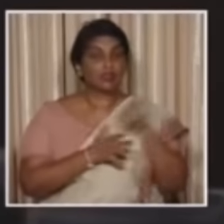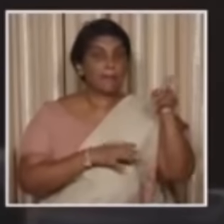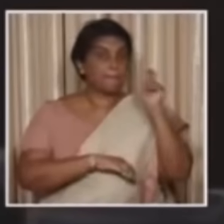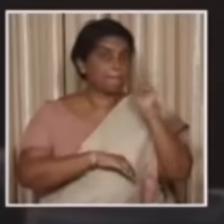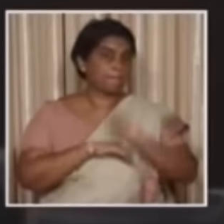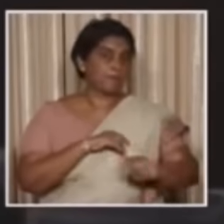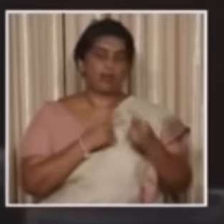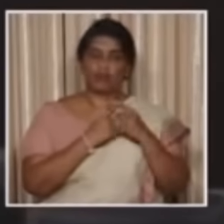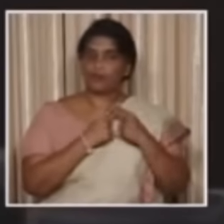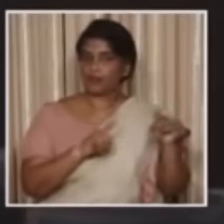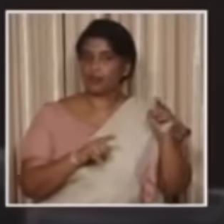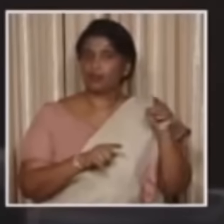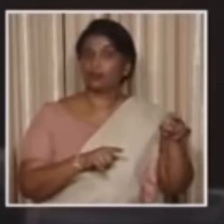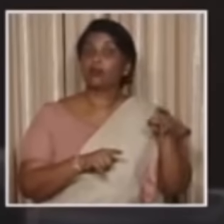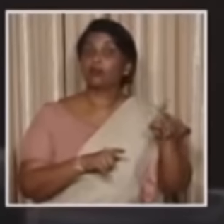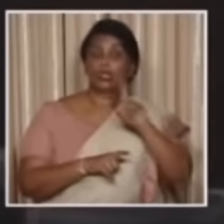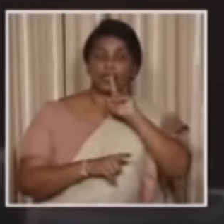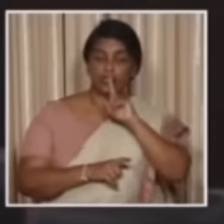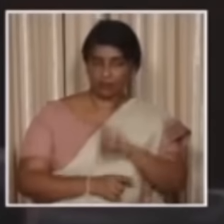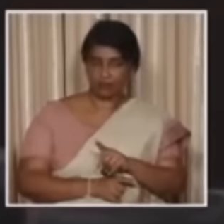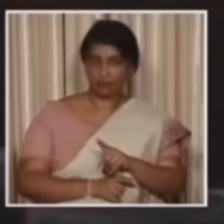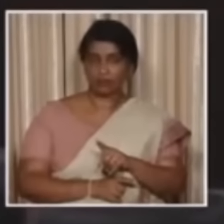හිටියේ. මේගොල්ලෝ ඇවිල්ලා කිව්වා